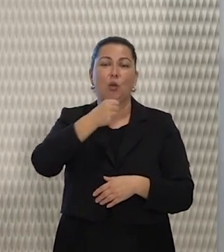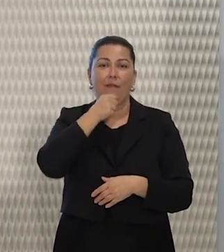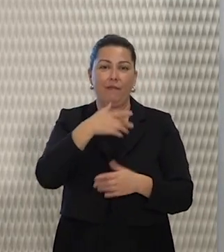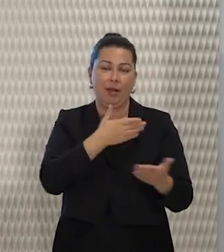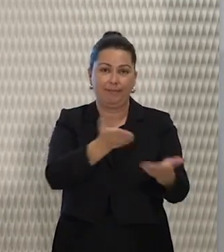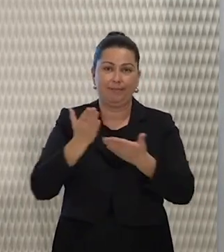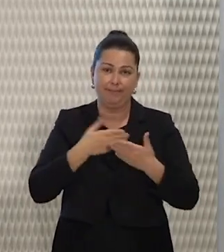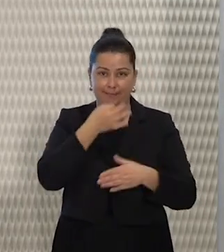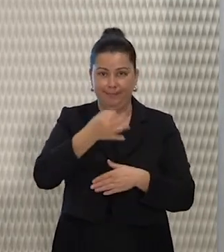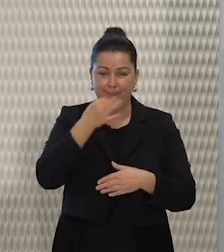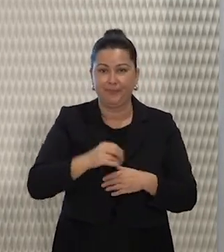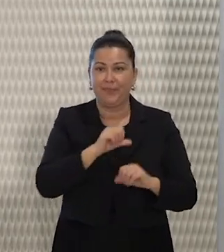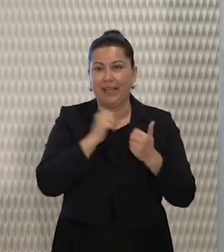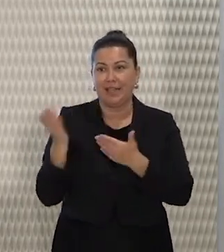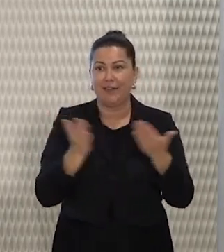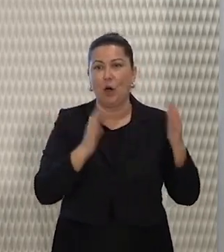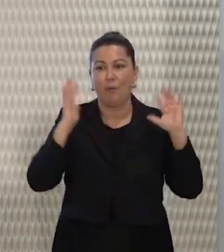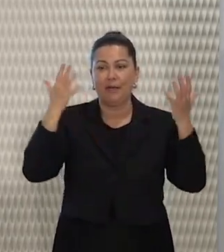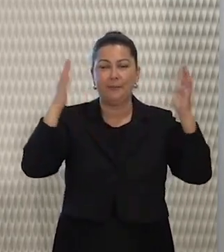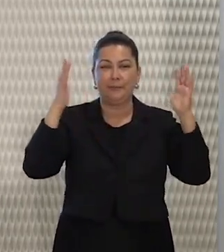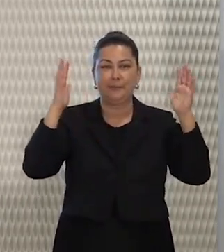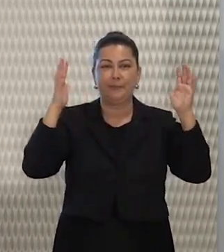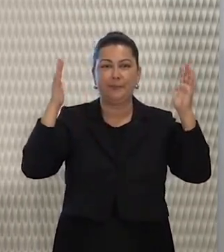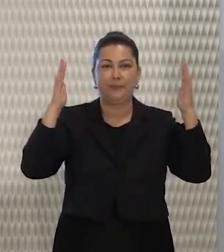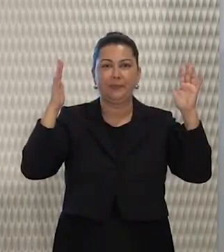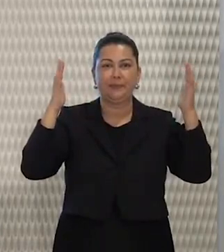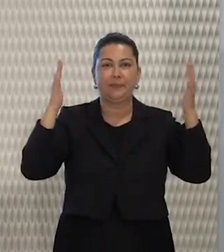bitten. Herzlich willkommen.